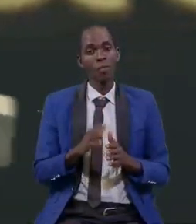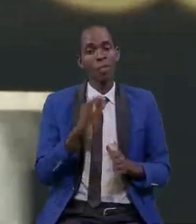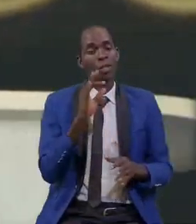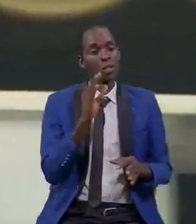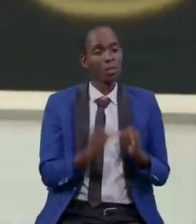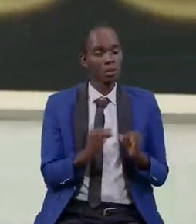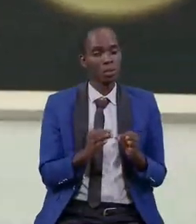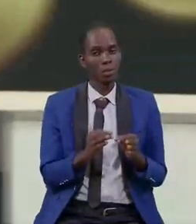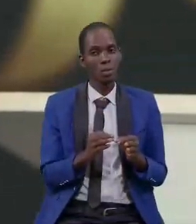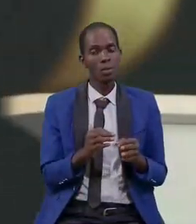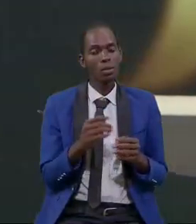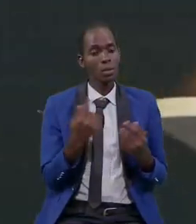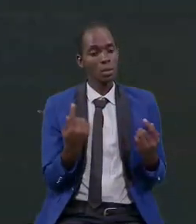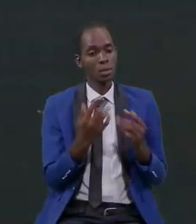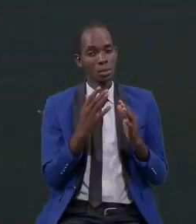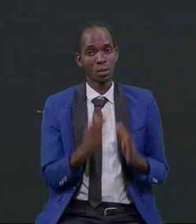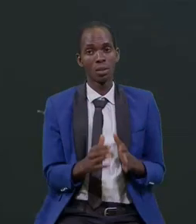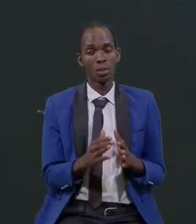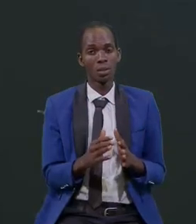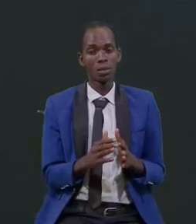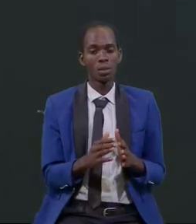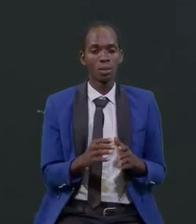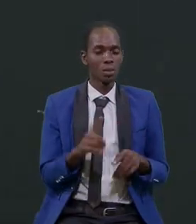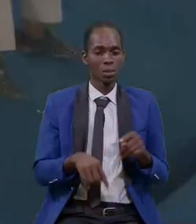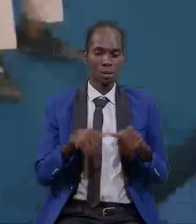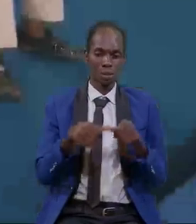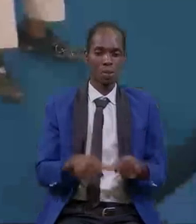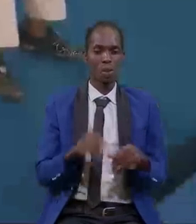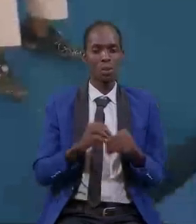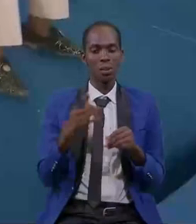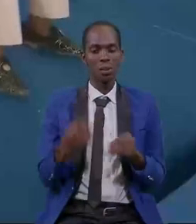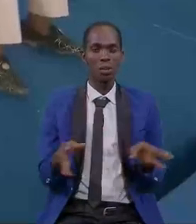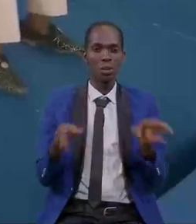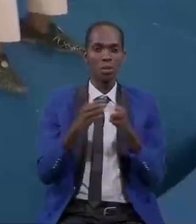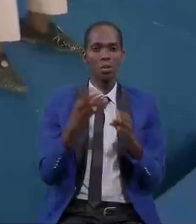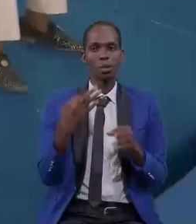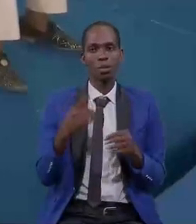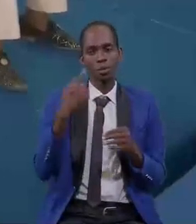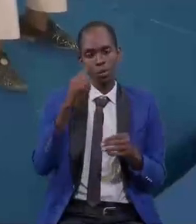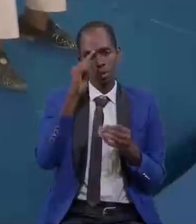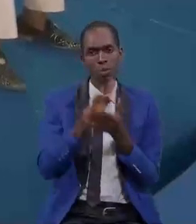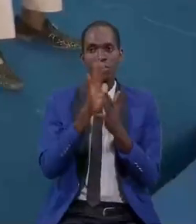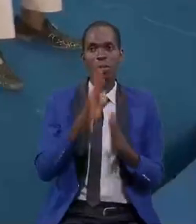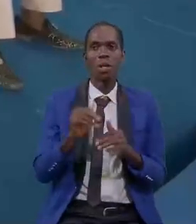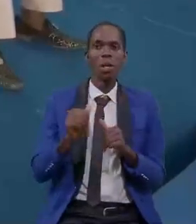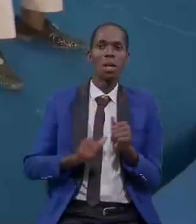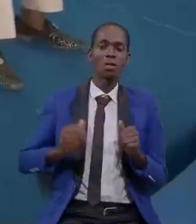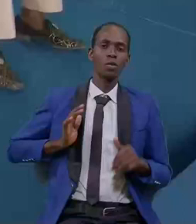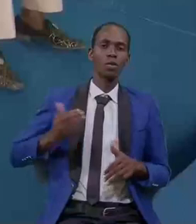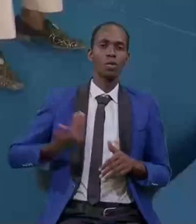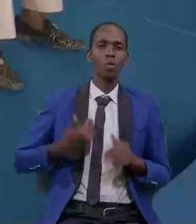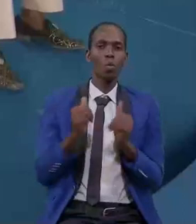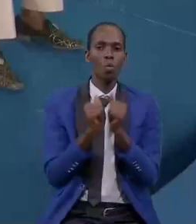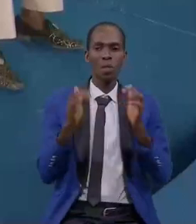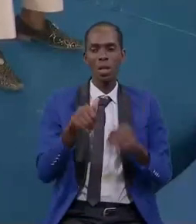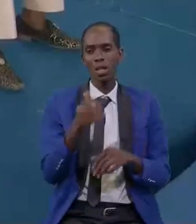dans l'assemblée des saints et dit toute âme sans exception. Toute